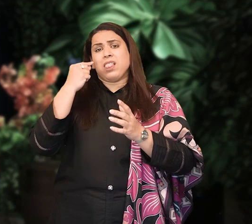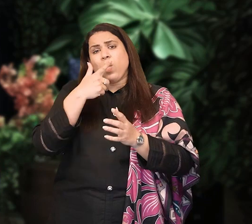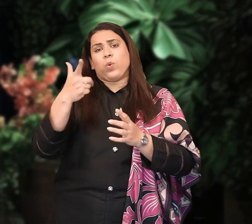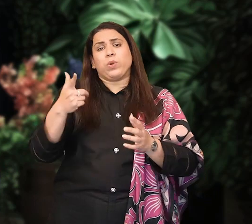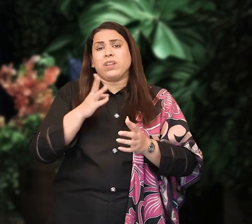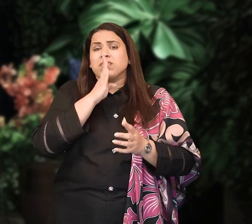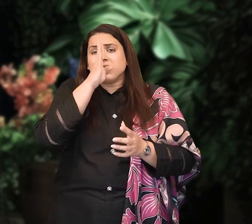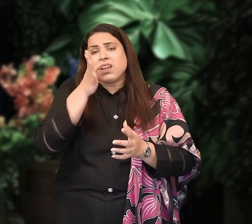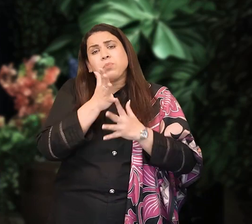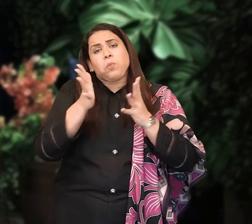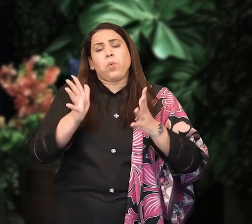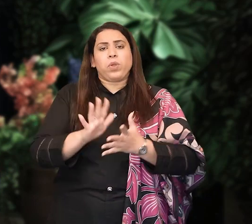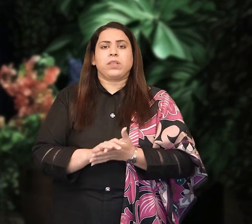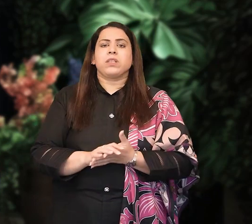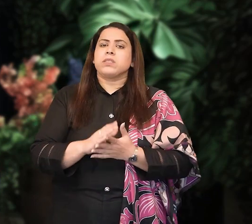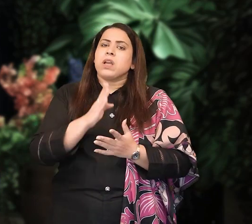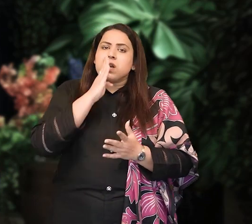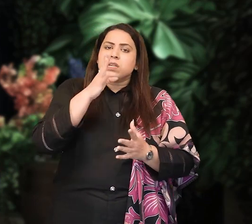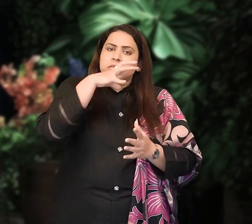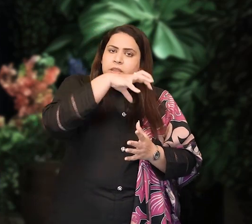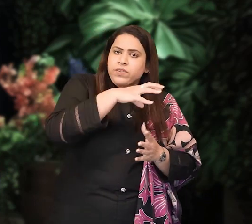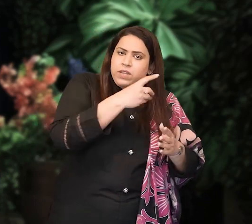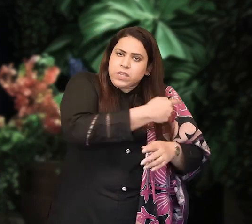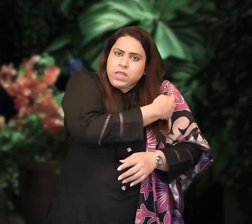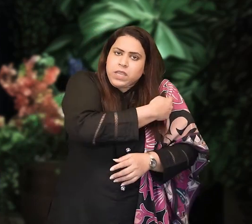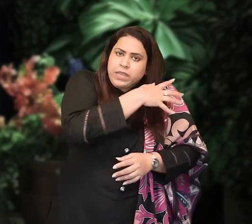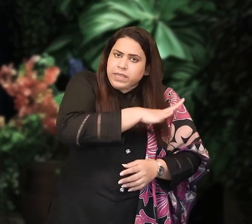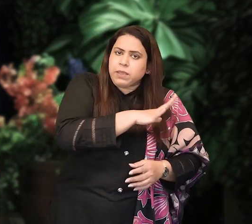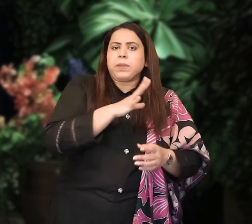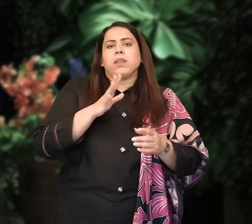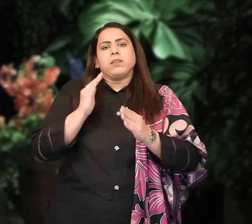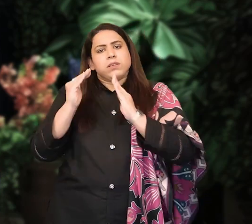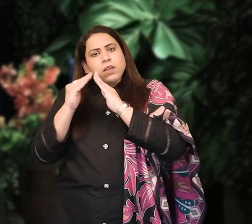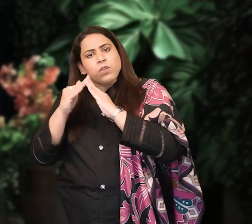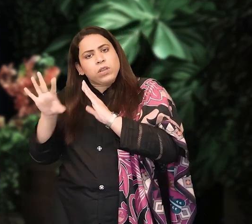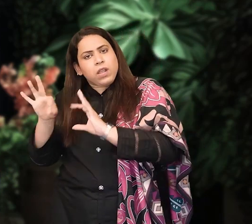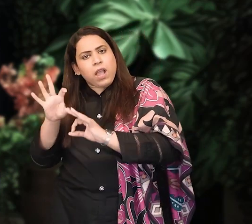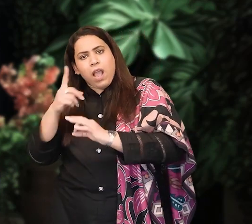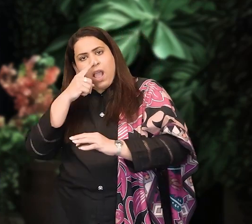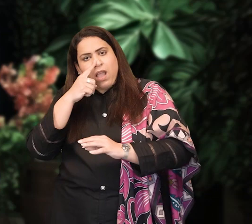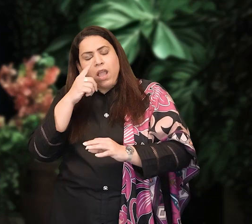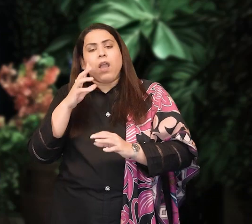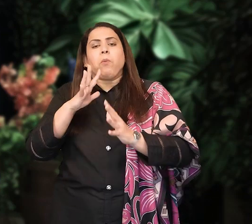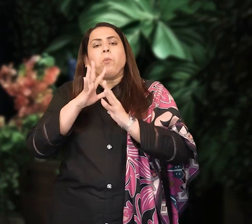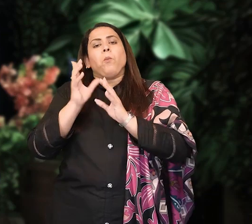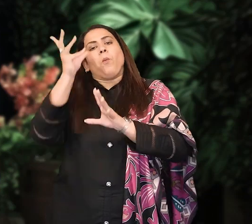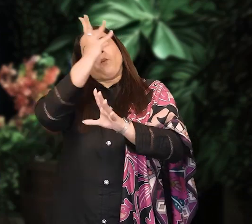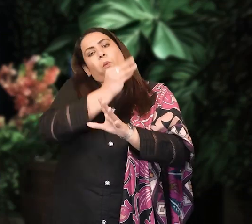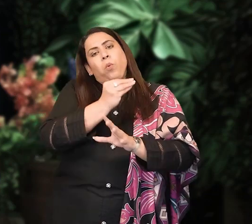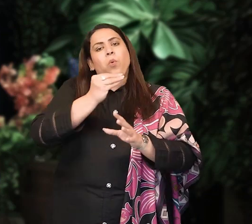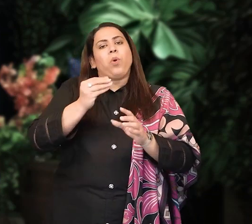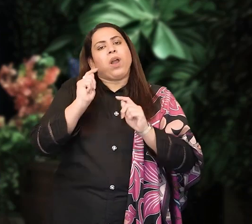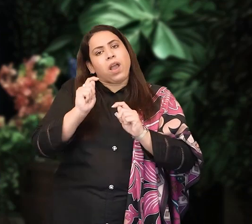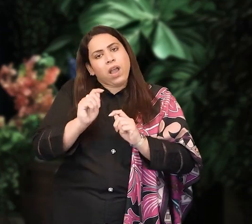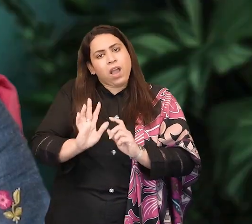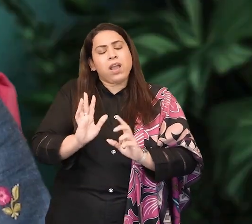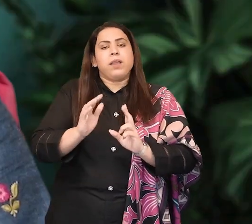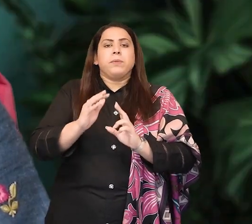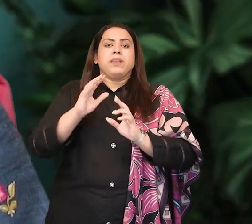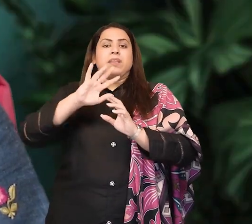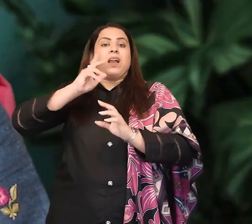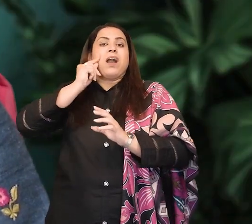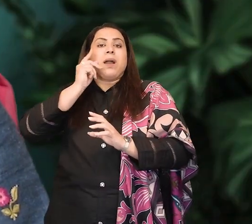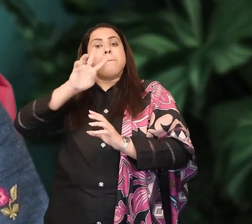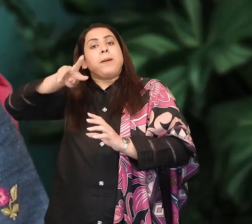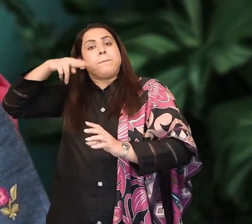लोगों के लिए। ना सिर्फ क्लिनिक पे बट हमारे घरों के अंदर भी हमारी ख़वातीन जो कि घर में सारा दिन काम करती हैं या हमारे मर्द हज़रात